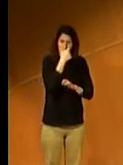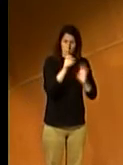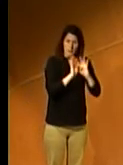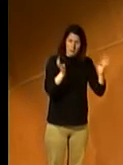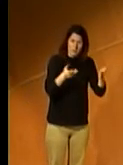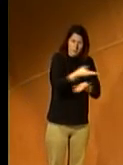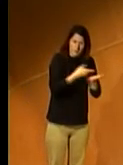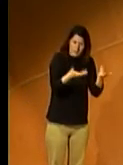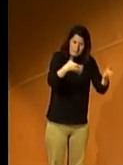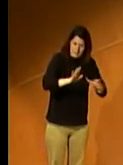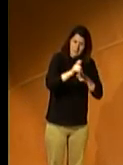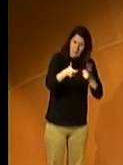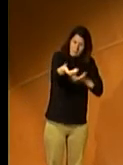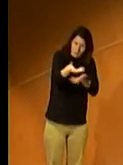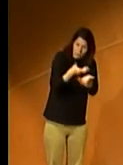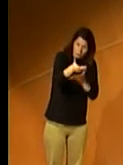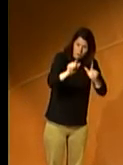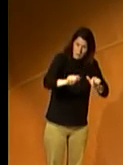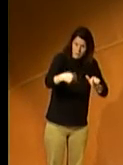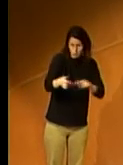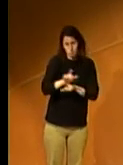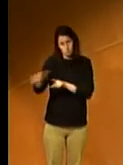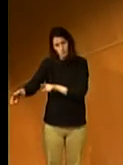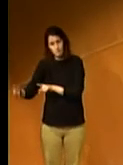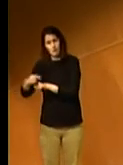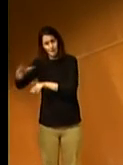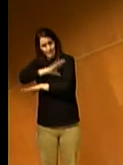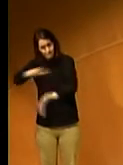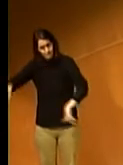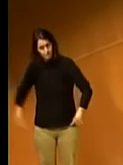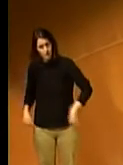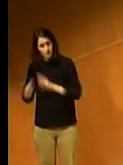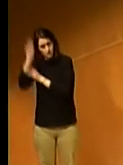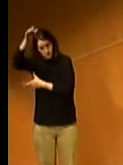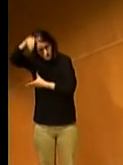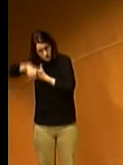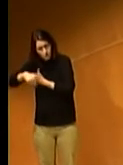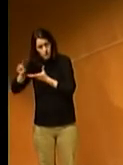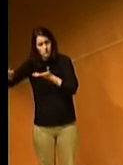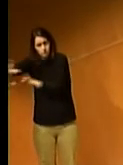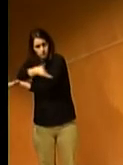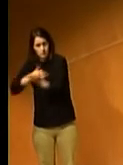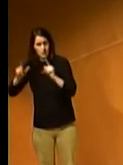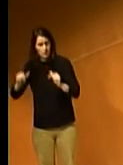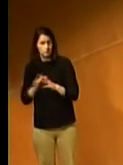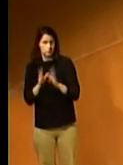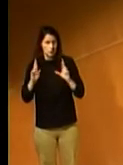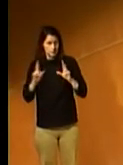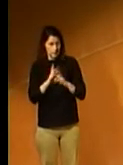ce que je veux dire, c'est que ce serait intéressant que les participants de la première table ronde et ceux de la deuxième puissent aussi